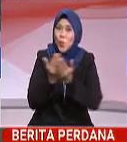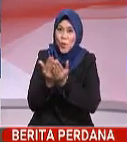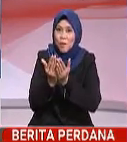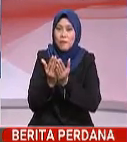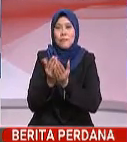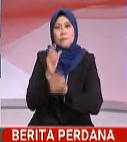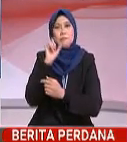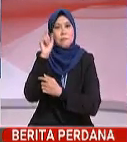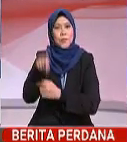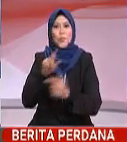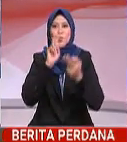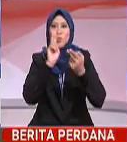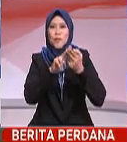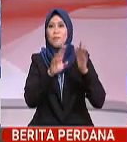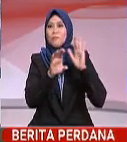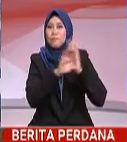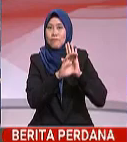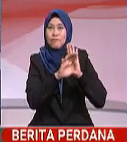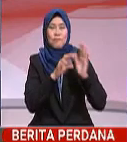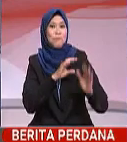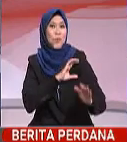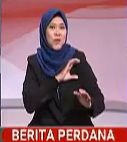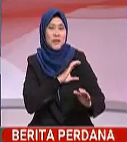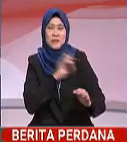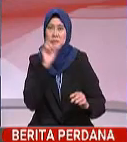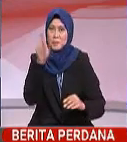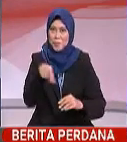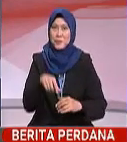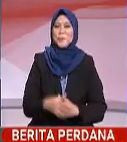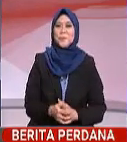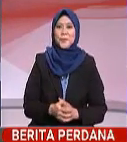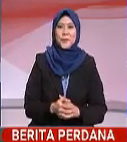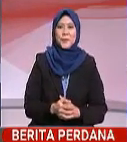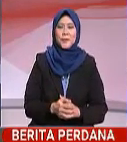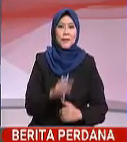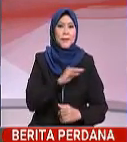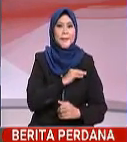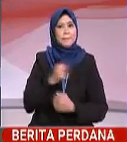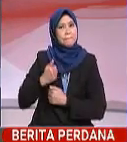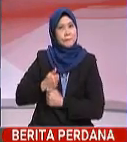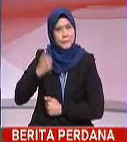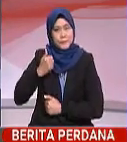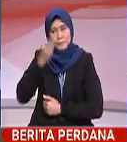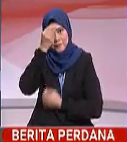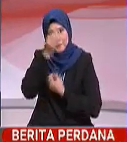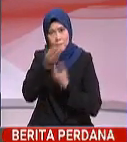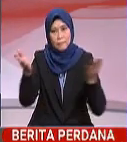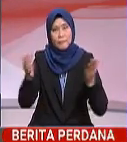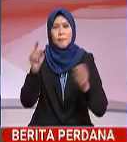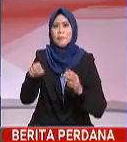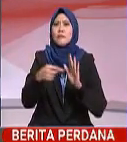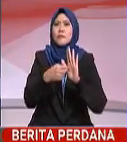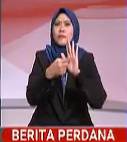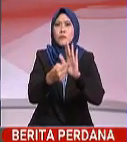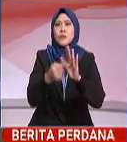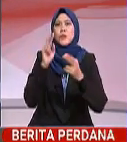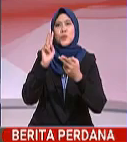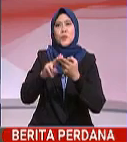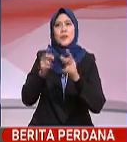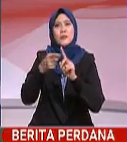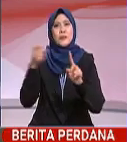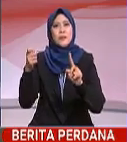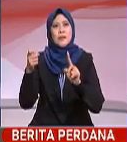kebenaran daripada polis. Menteri Kanan Pertahanan Dato' Sri Ismail Sabri Yaakob berkata mereka perlu menunjukkan surat yang